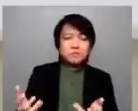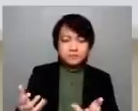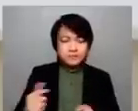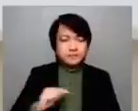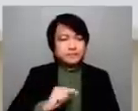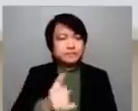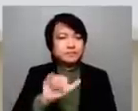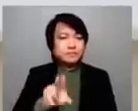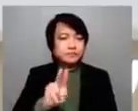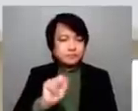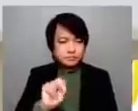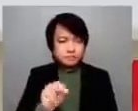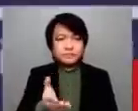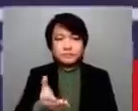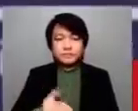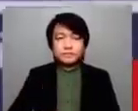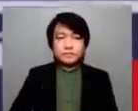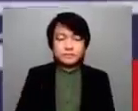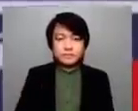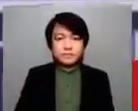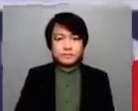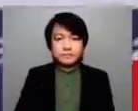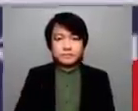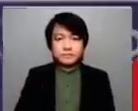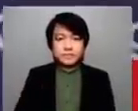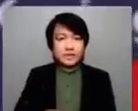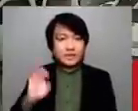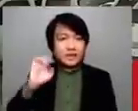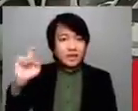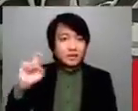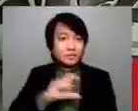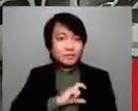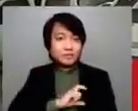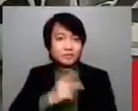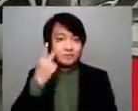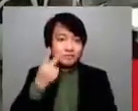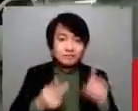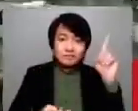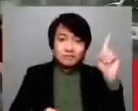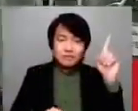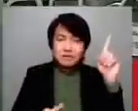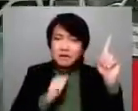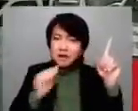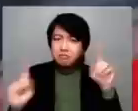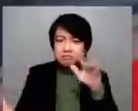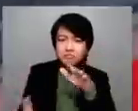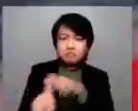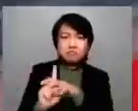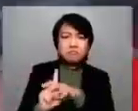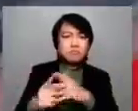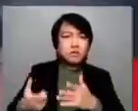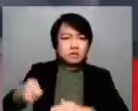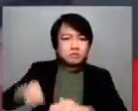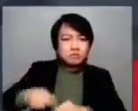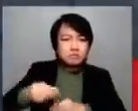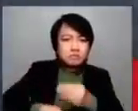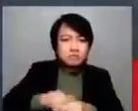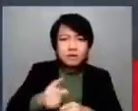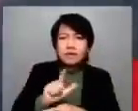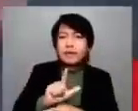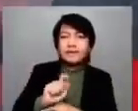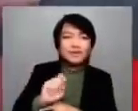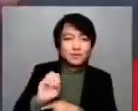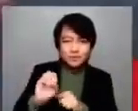veneration hindi sinipot ng dating pulis si Wilfredo Gonzalez ang hiring ng Land Transportation Office kaugnay ng kanyang